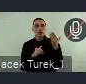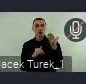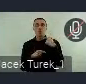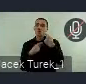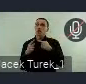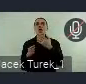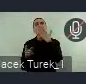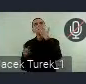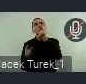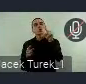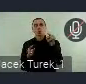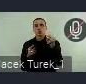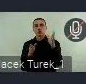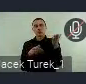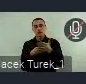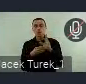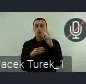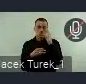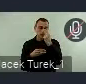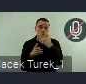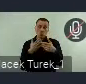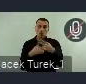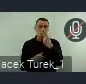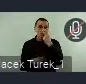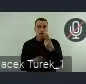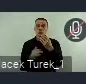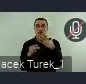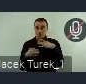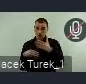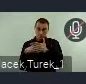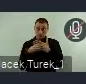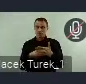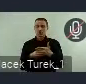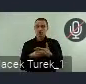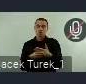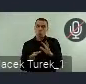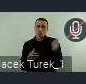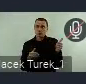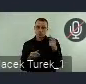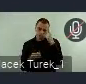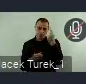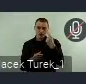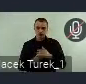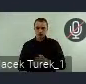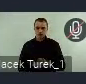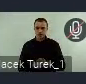co się dzieje zapraszamy osoby które słabo widzą gorzej widzom i tak dalej super sprawa z